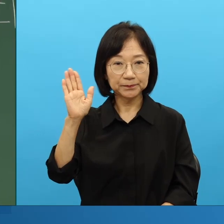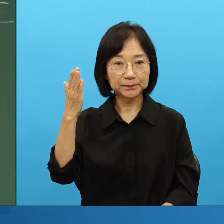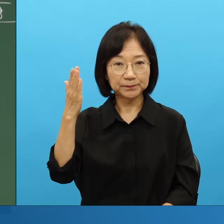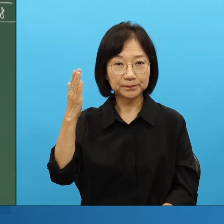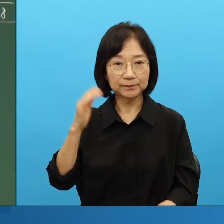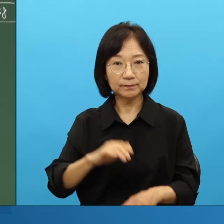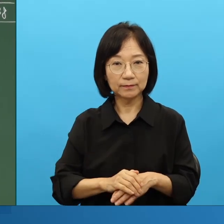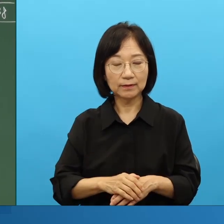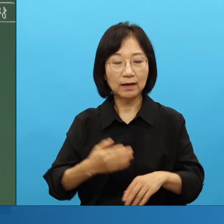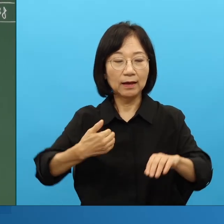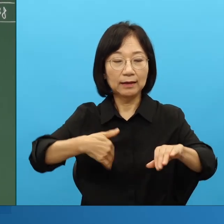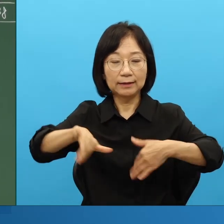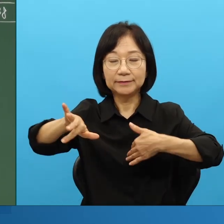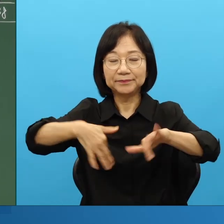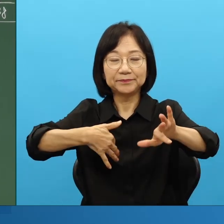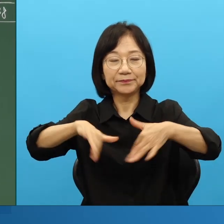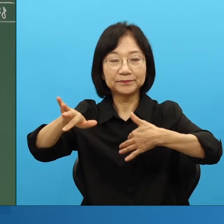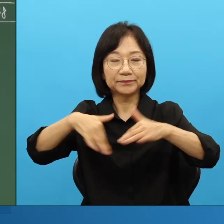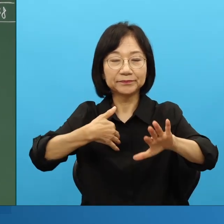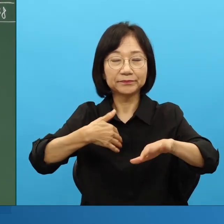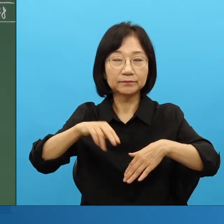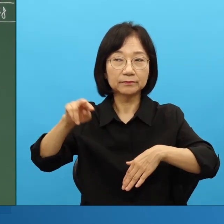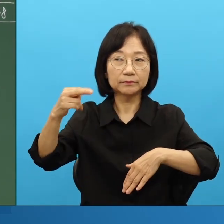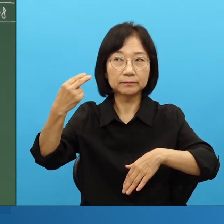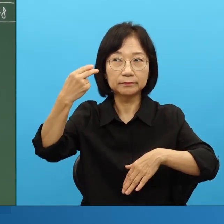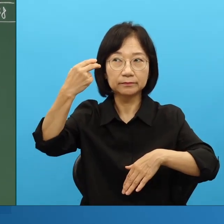누가 쳐다보면 이렇게 쳐다보지 마세요.